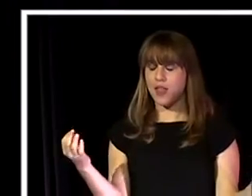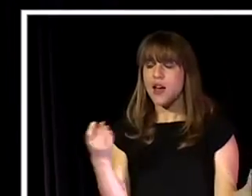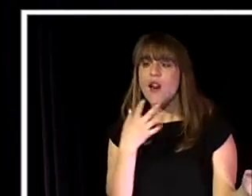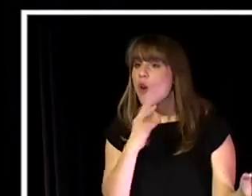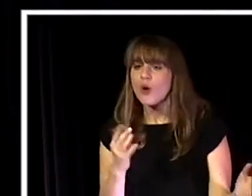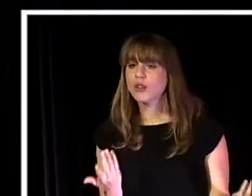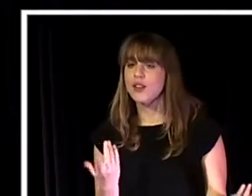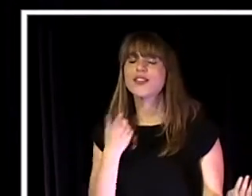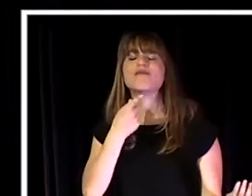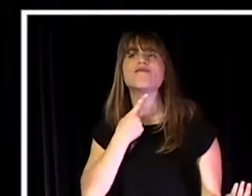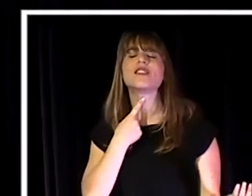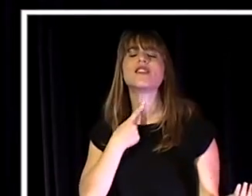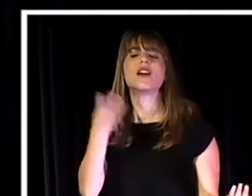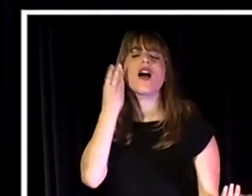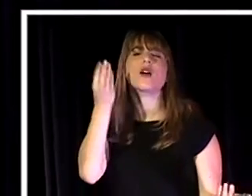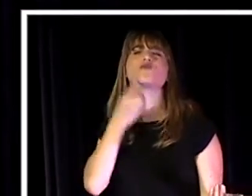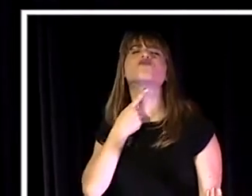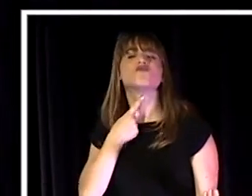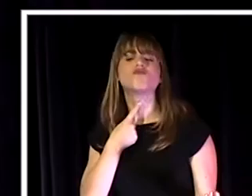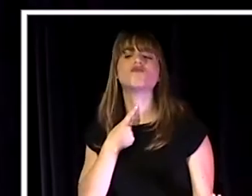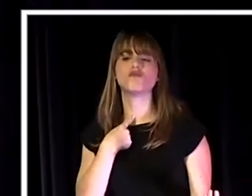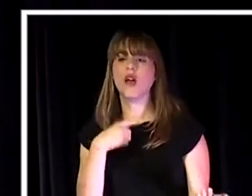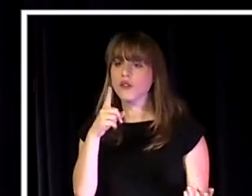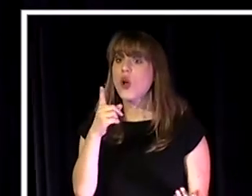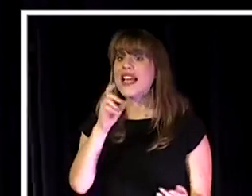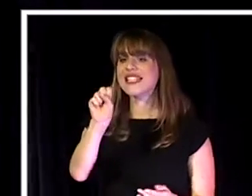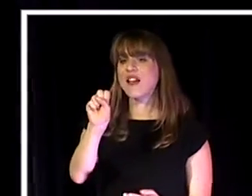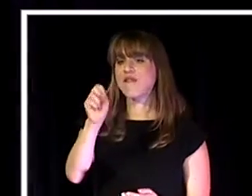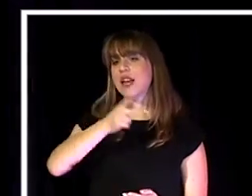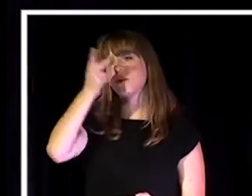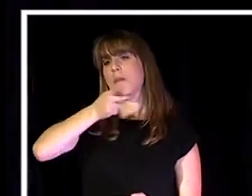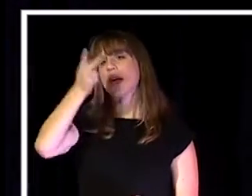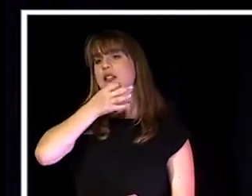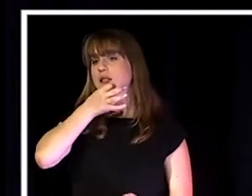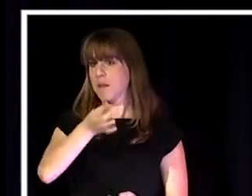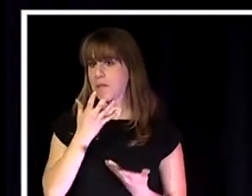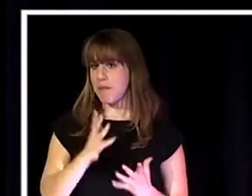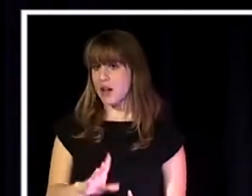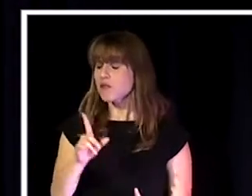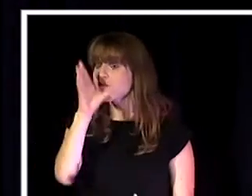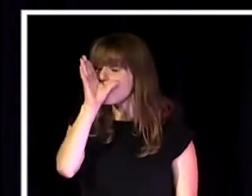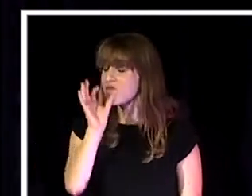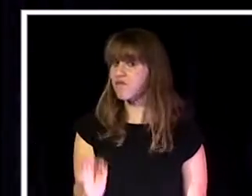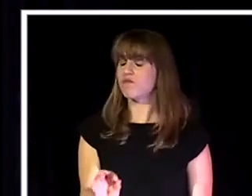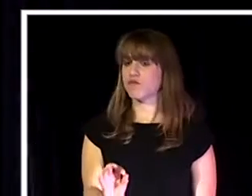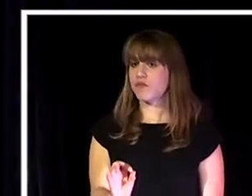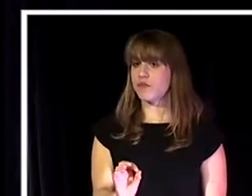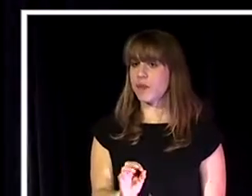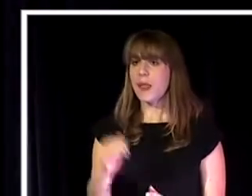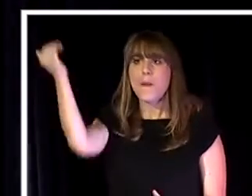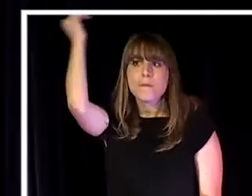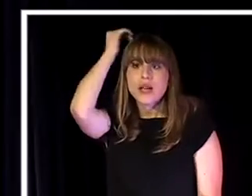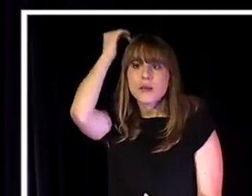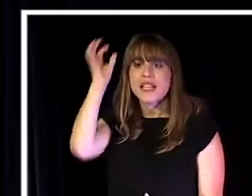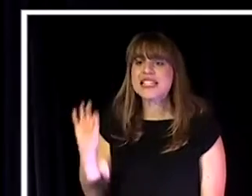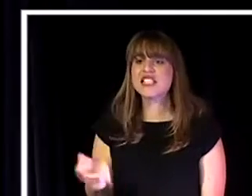απόλυτο δίκιο. Όλη η αλήθεια κρύβεται μέσα στα παραμύθια, μέσα από σύμβολα, που καταγράφεται πιο εύκολα στο